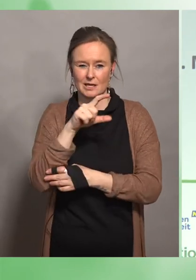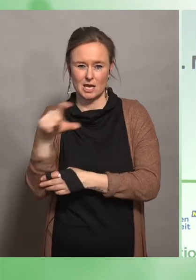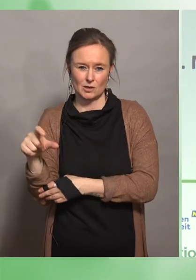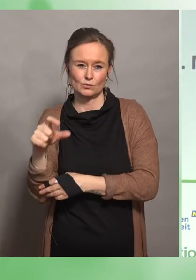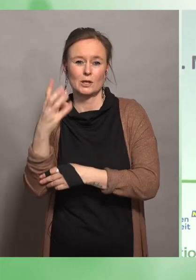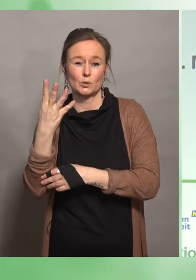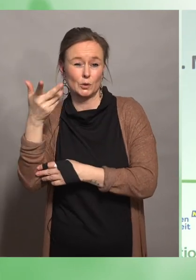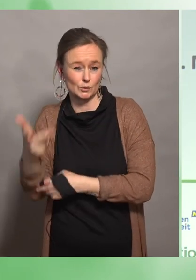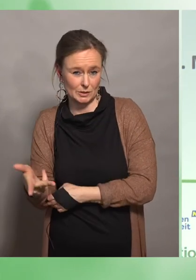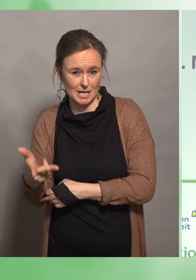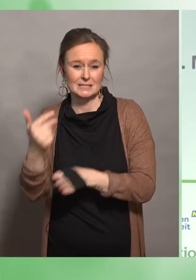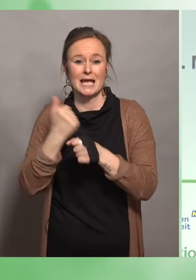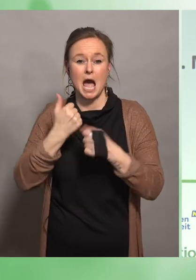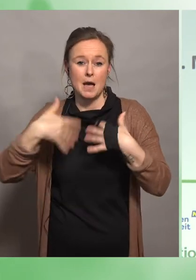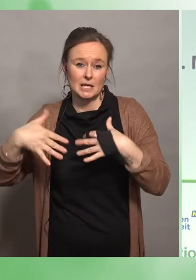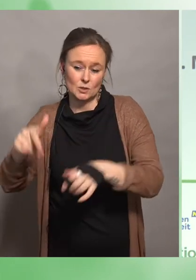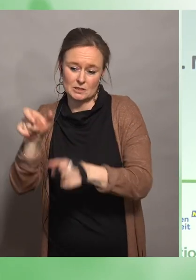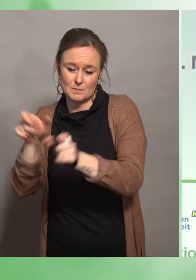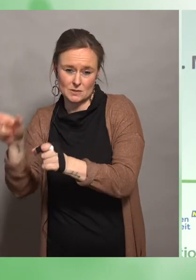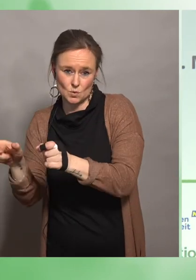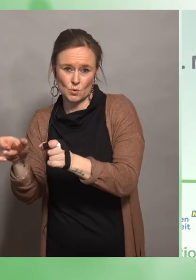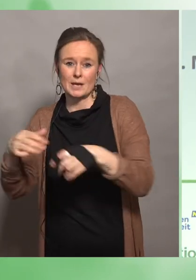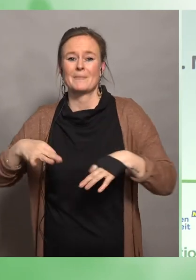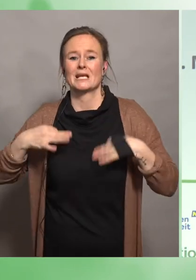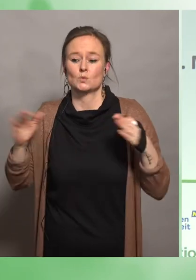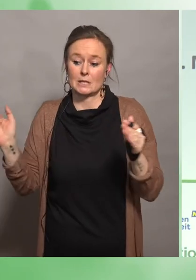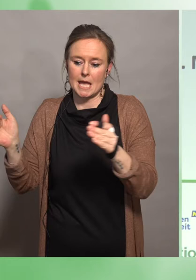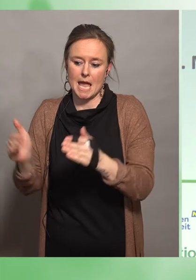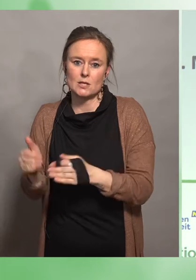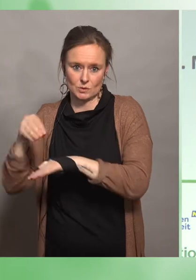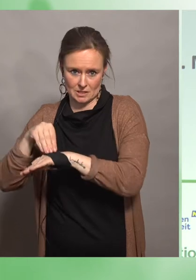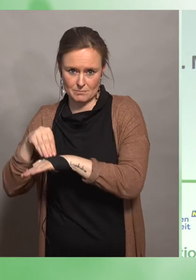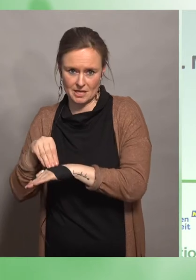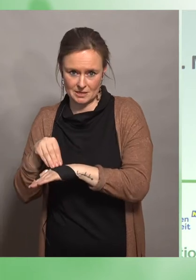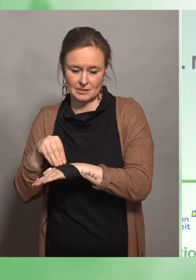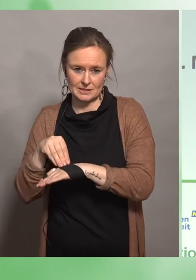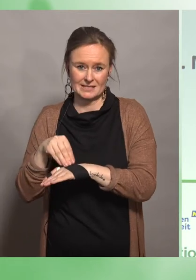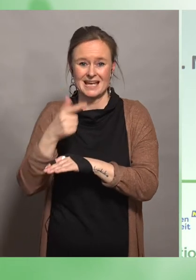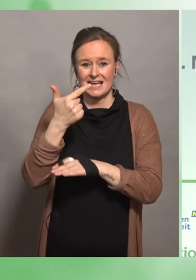14.339 arbeitslose Personen mit gesundheitlichen Einschränkungen gemeldet. Davon sind